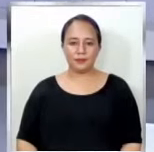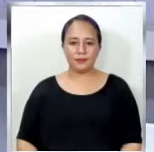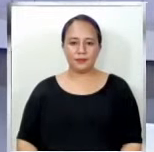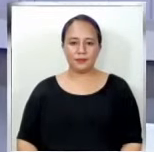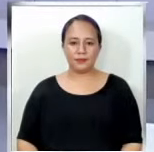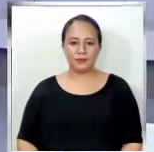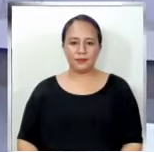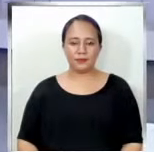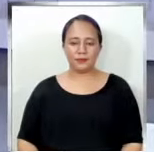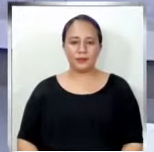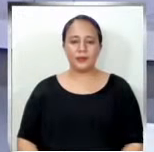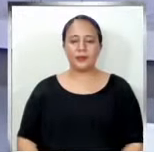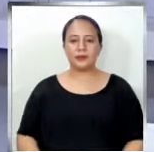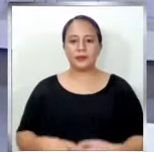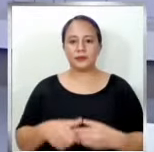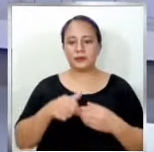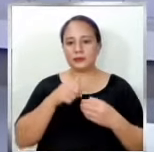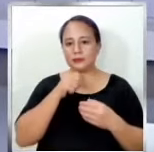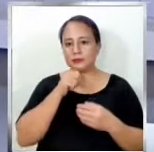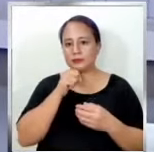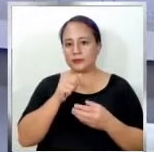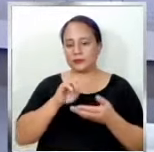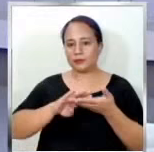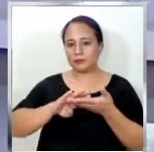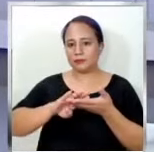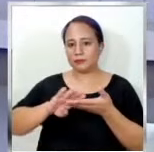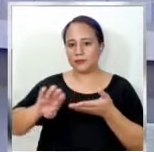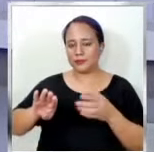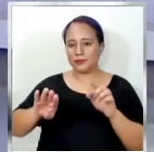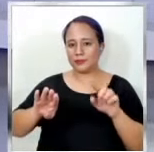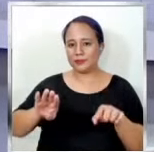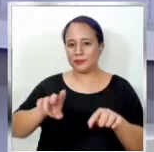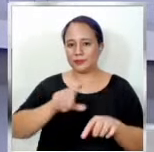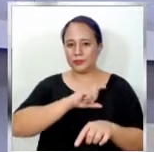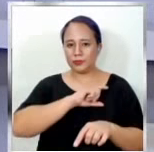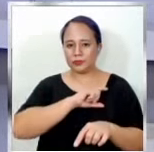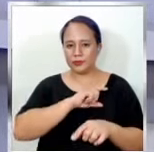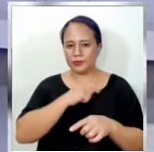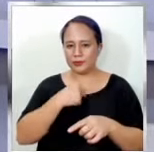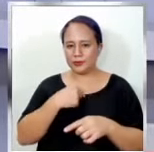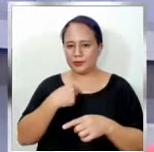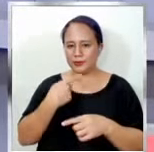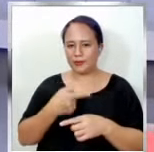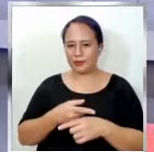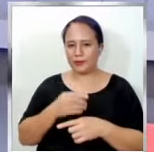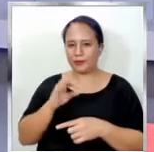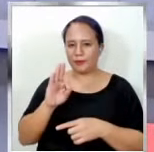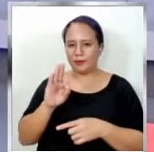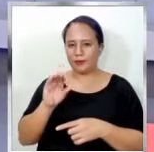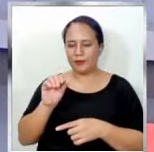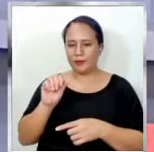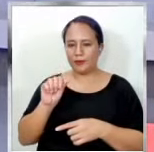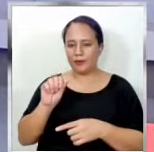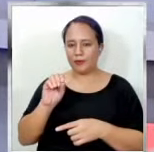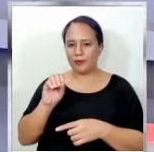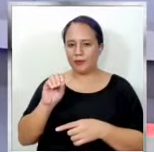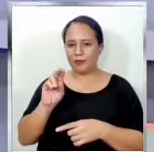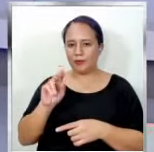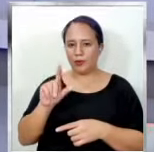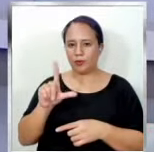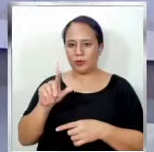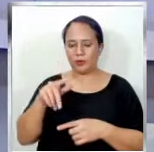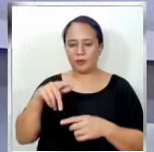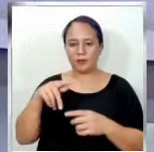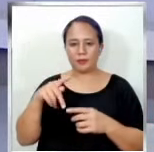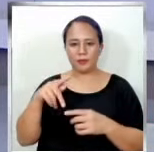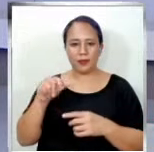Alis ng pulisya ang posibilidad ng foul play sa pagkamatay ng pintor na si Bree Johnson. Nagsagawa na